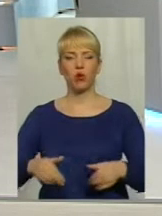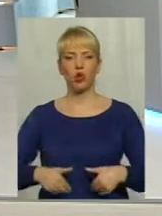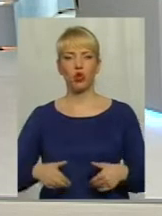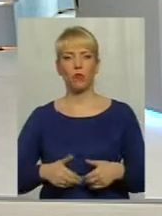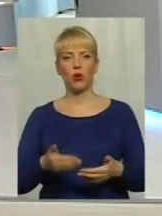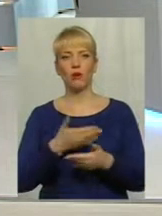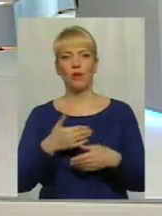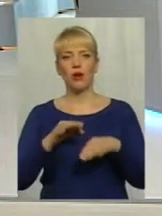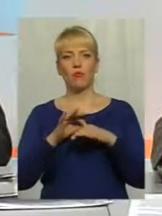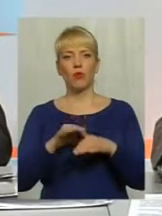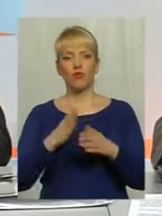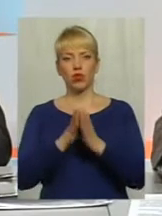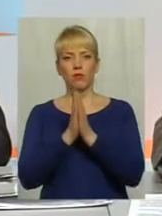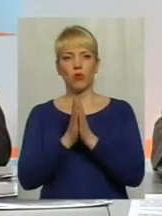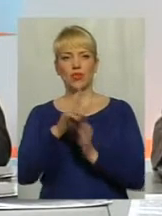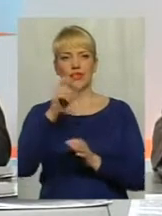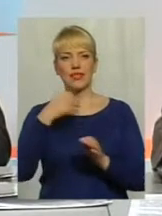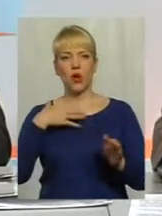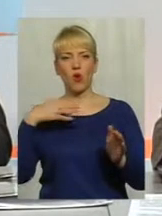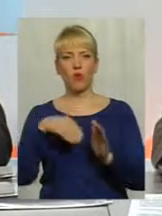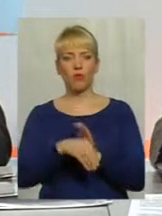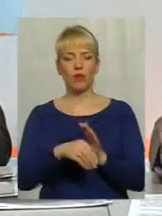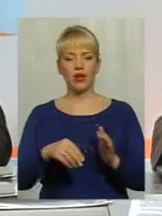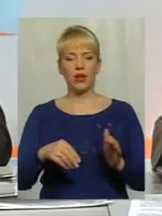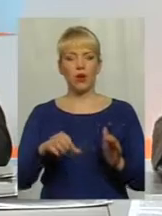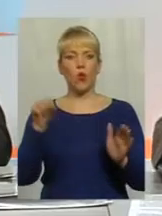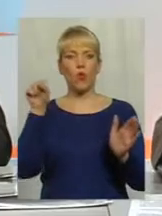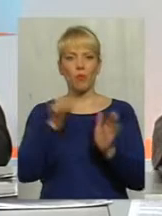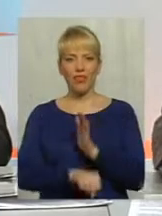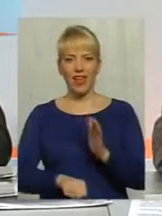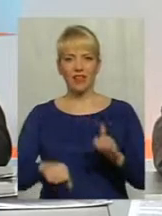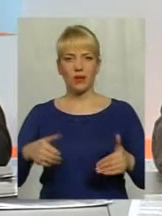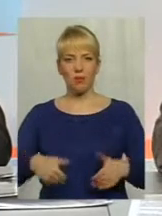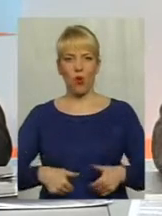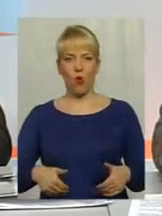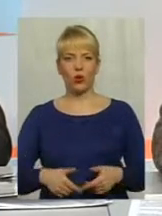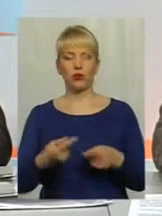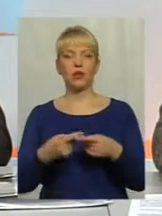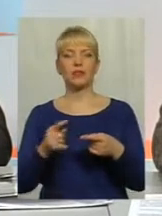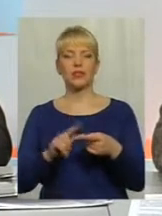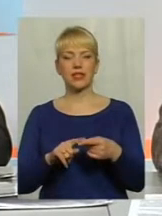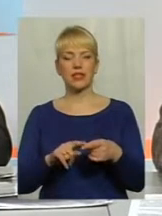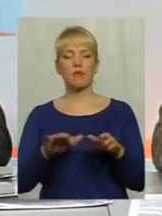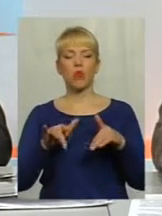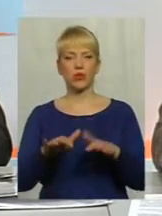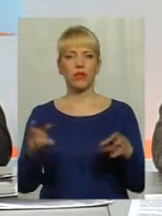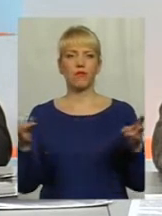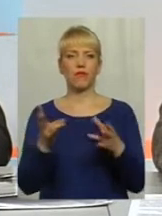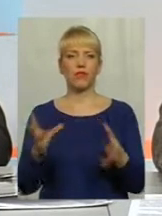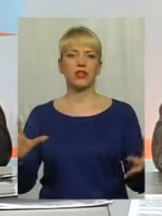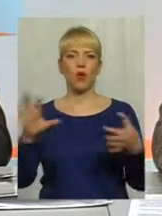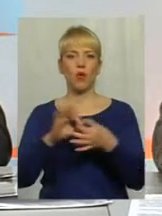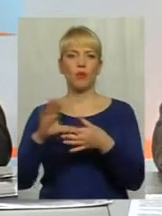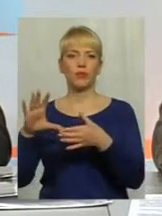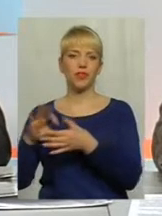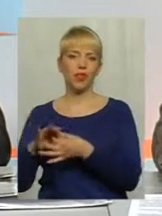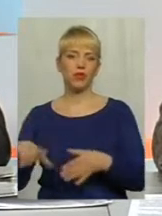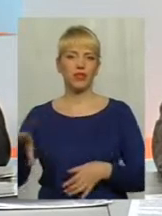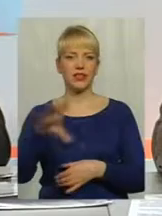за убієними голодом. І ось такі події повинні об'єднувати нас всіх.